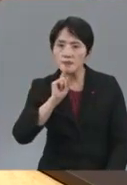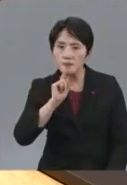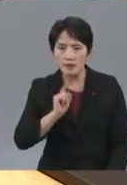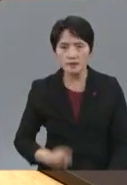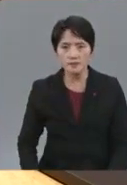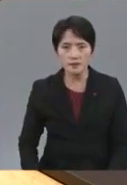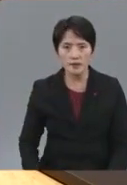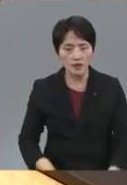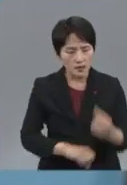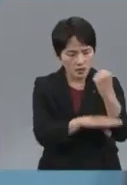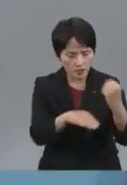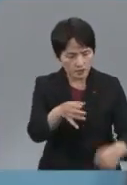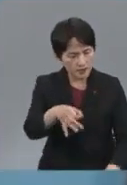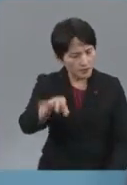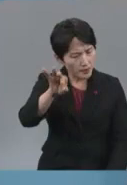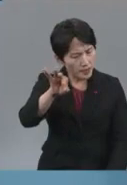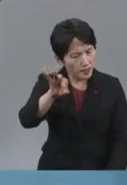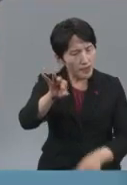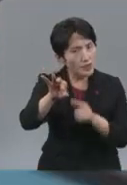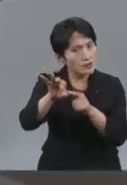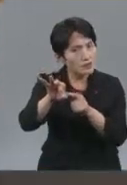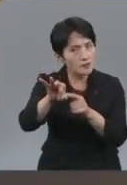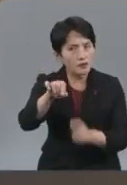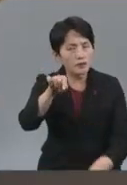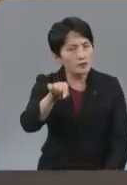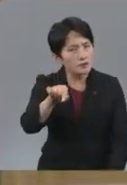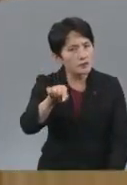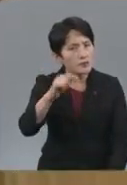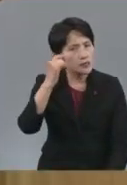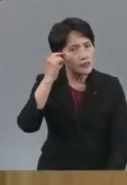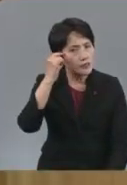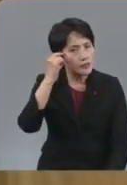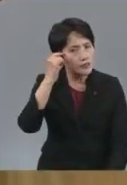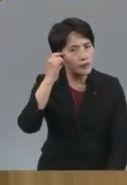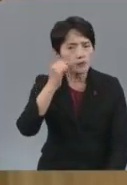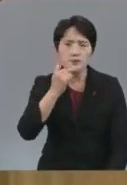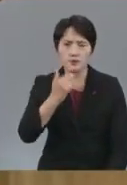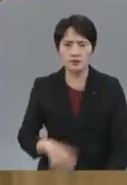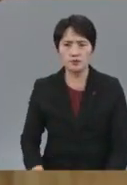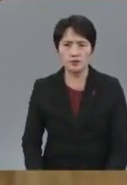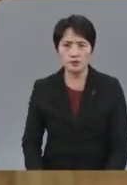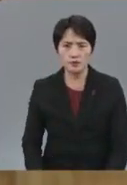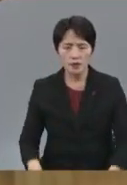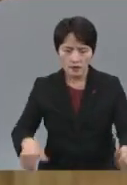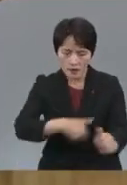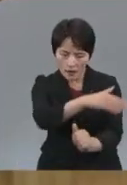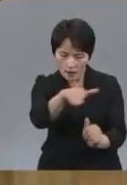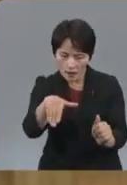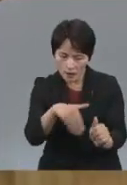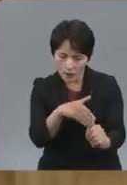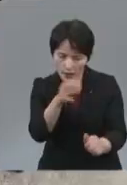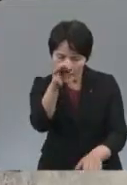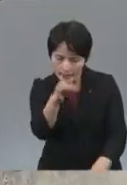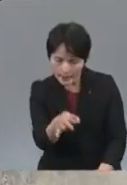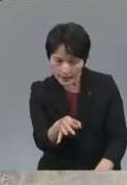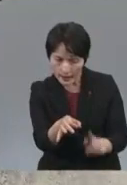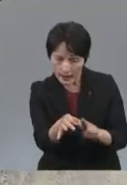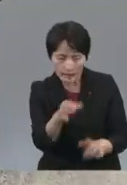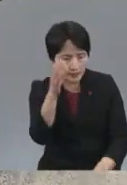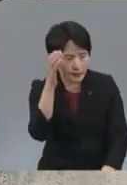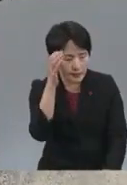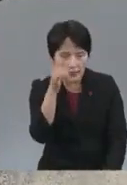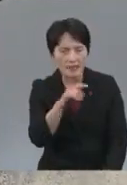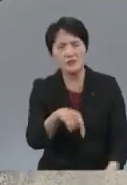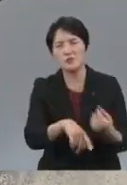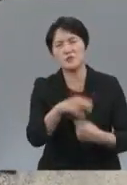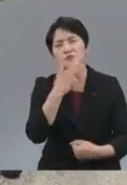рост потребительских цен и Долгов домохозяйств банк Кореи правительство что в наступившем году